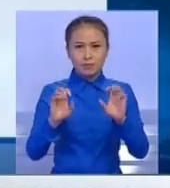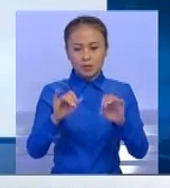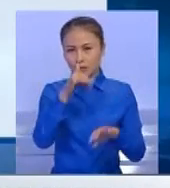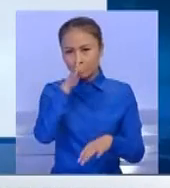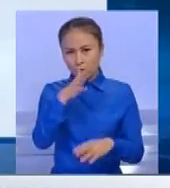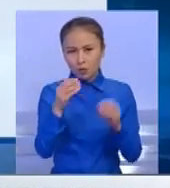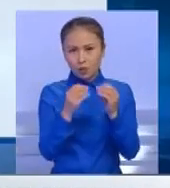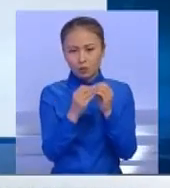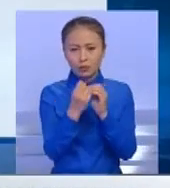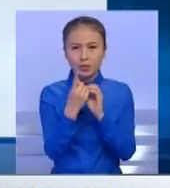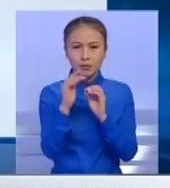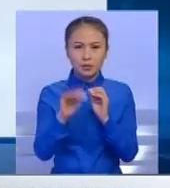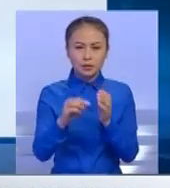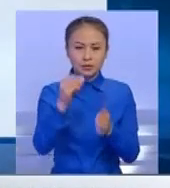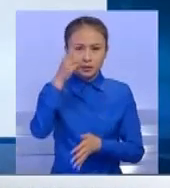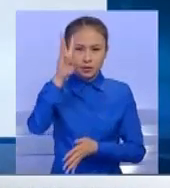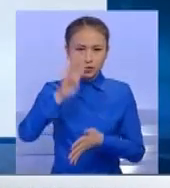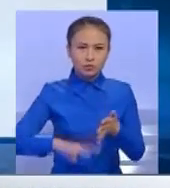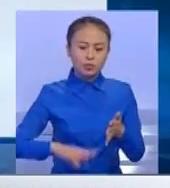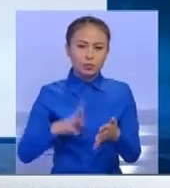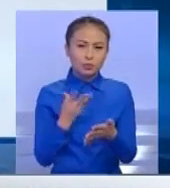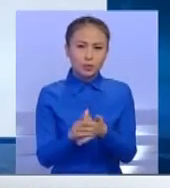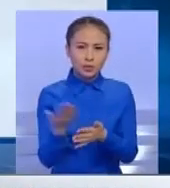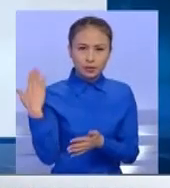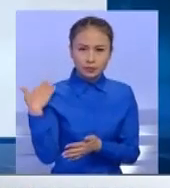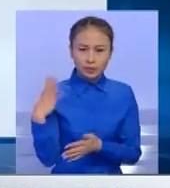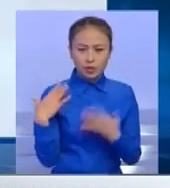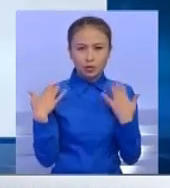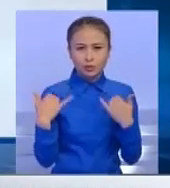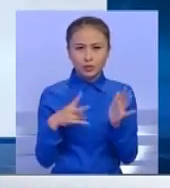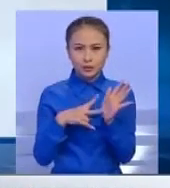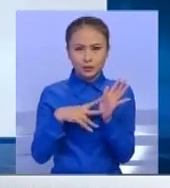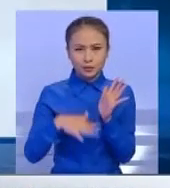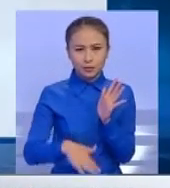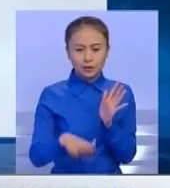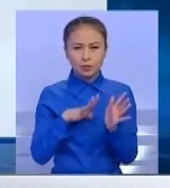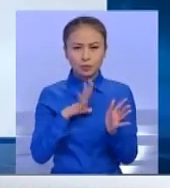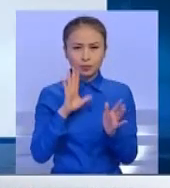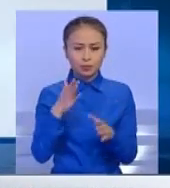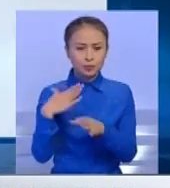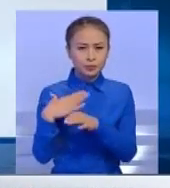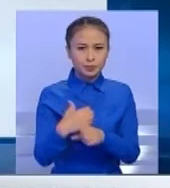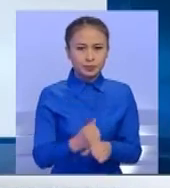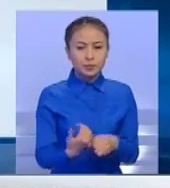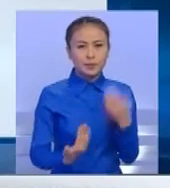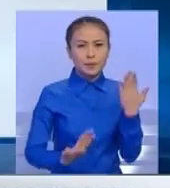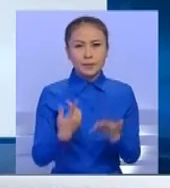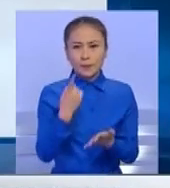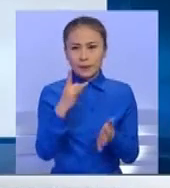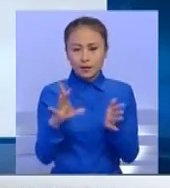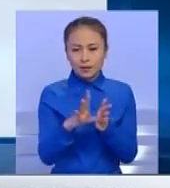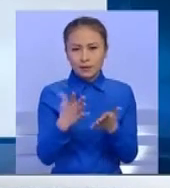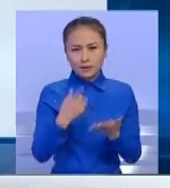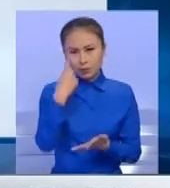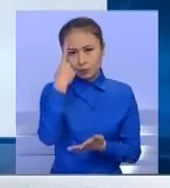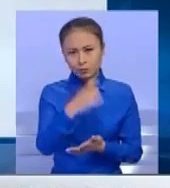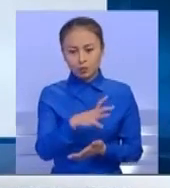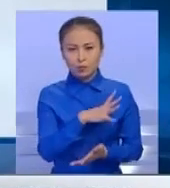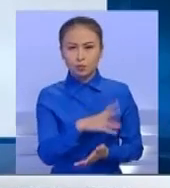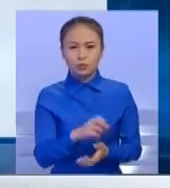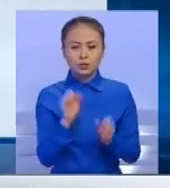шамамен 11 мың теңге айыппұл төлейтін. Қазір 7 мың теңгесін сарп етеді. Тіпті бір мәрте ескерту жасалуы да